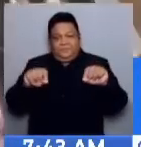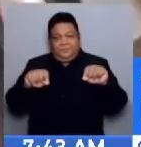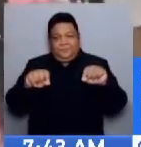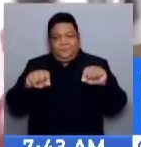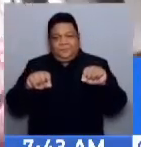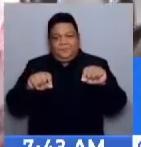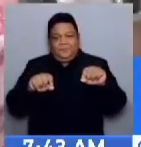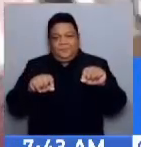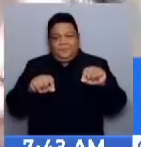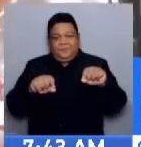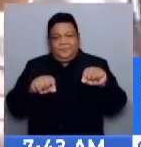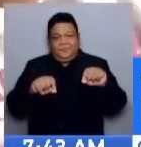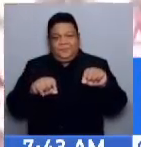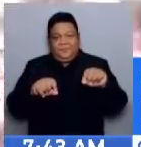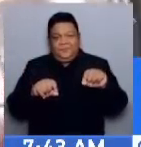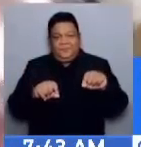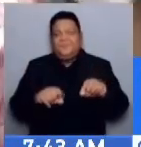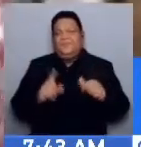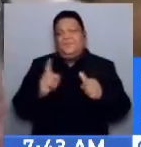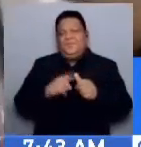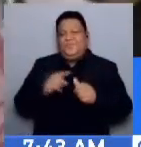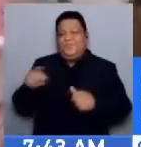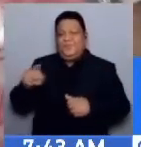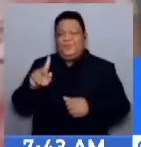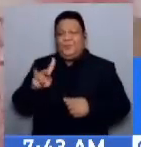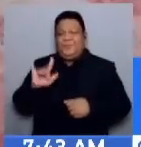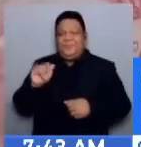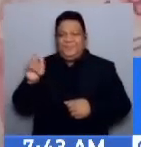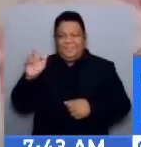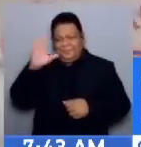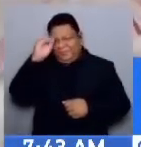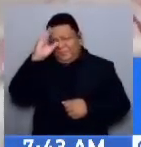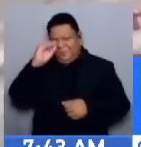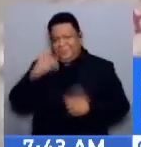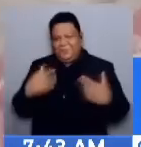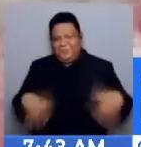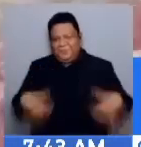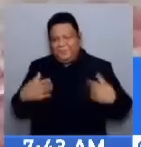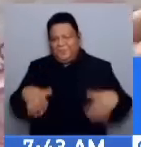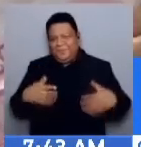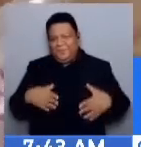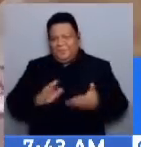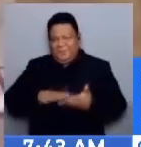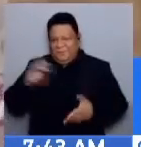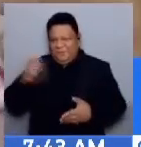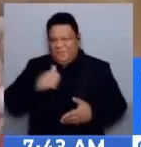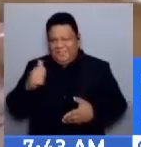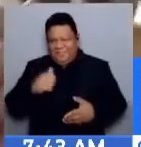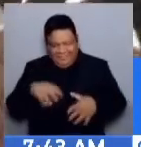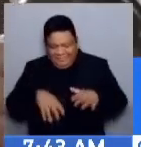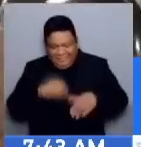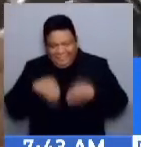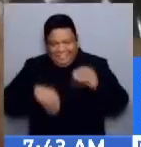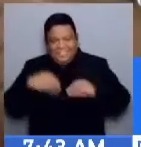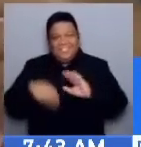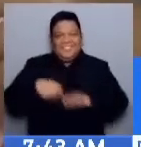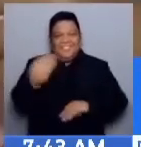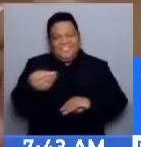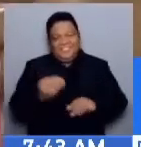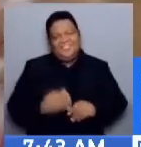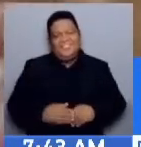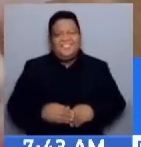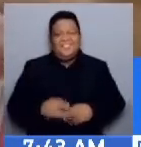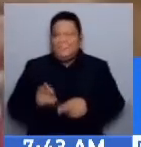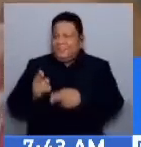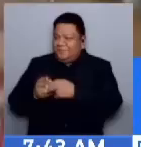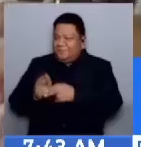Nauna po si Kuya. Grabe, talagang sobrang mahal ng pamasahe. Nag-ipit si Kuya. Pangalan po? Juan Carlo Gaho.